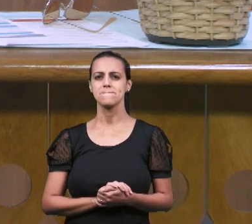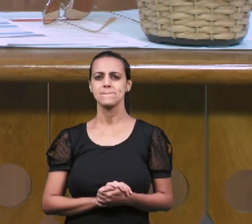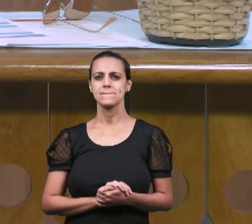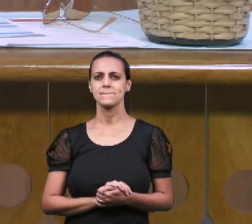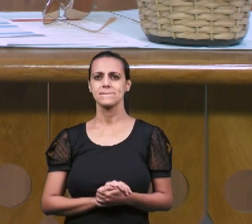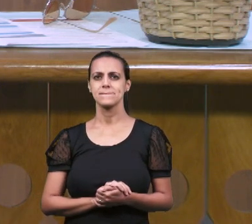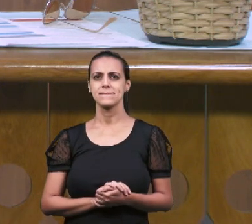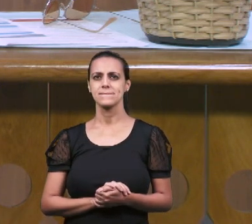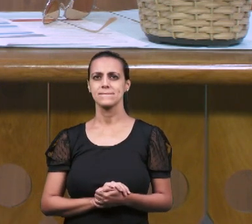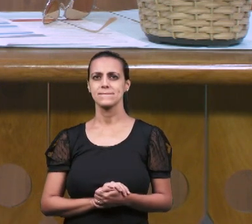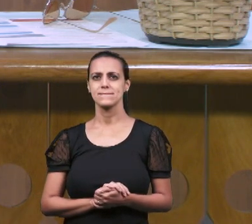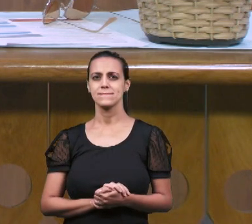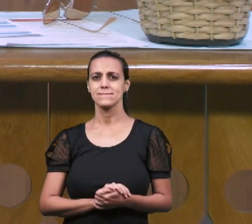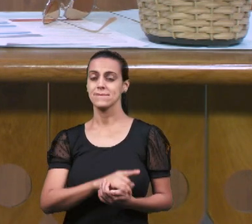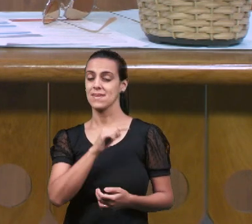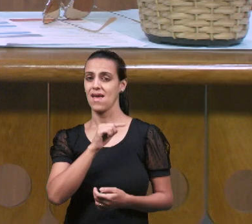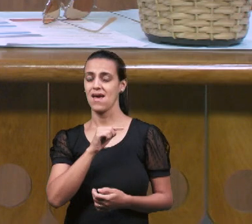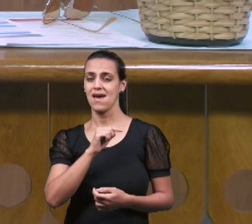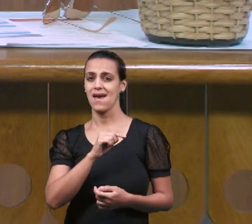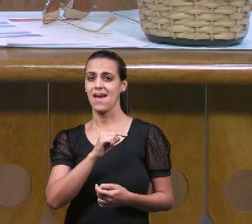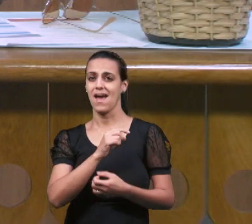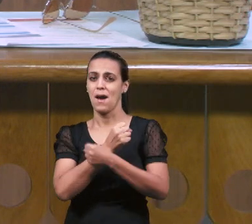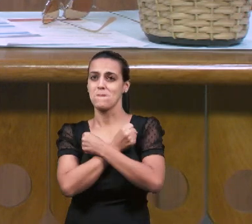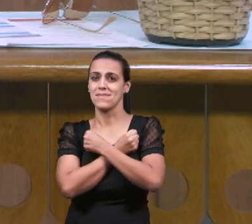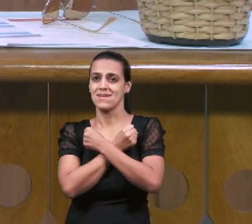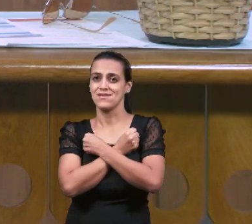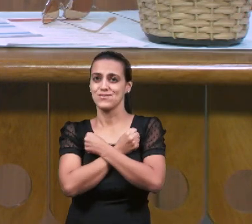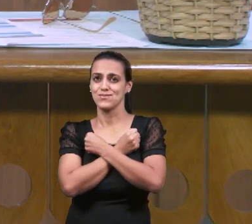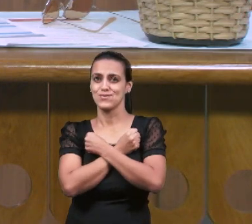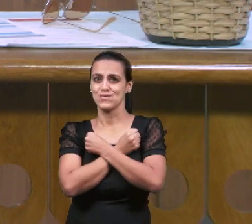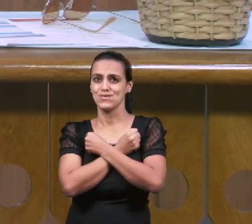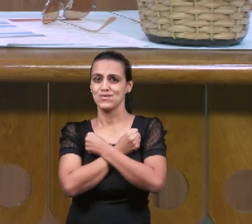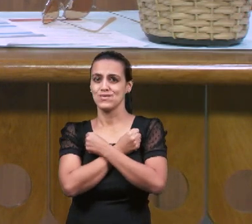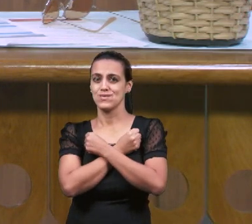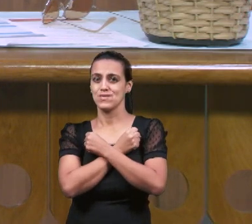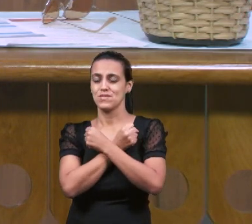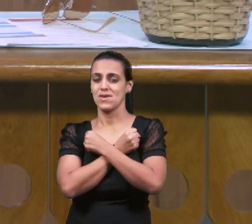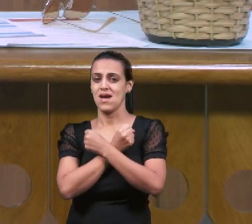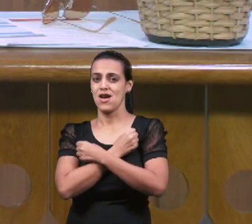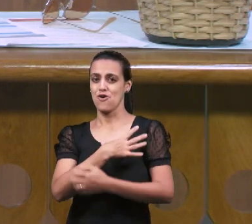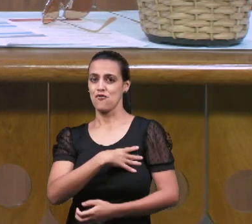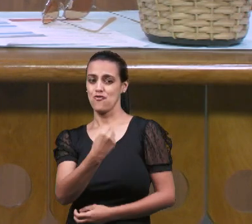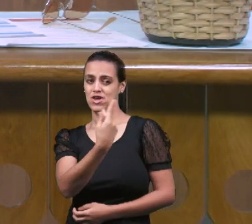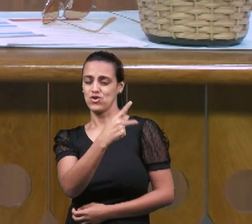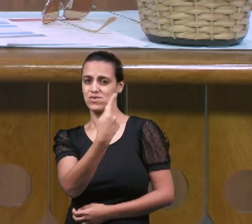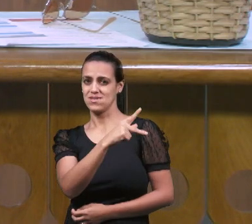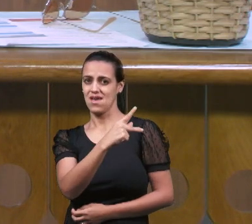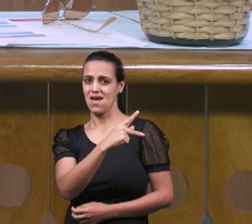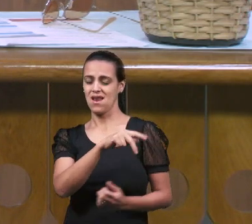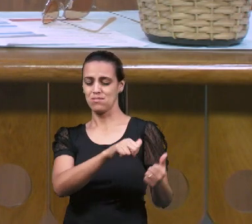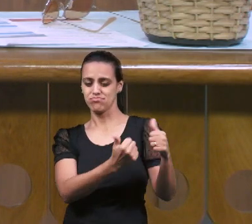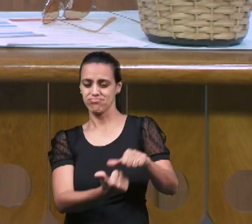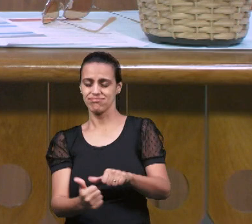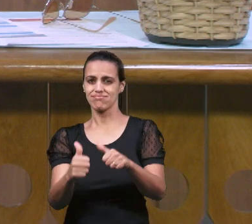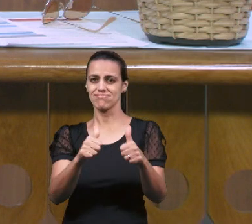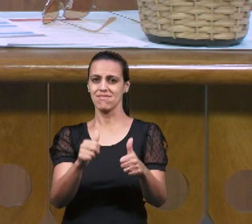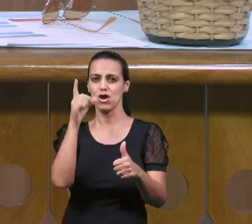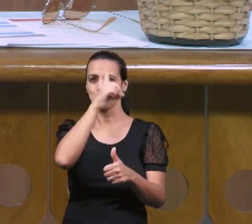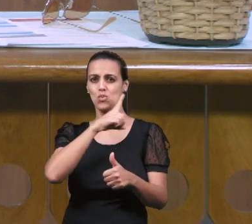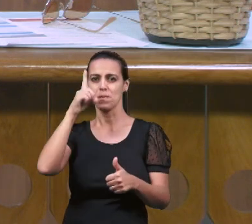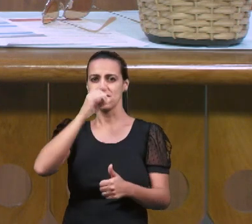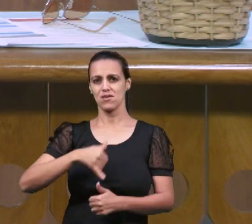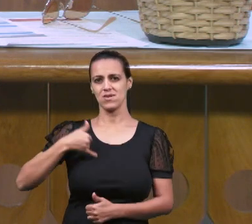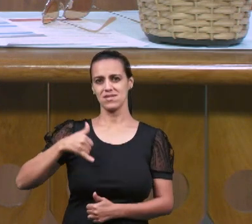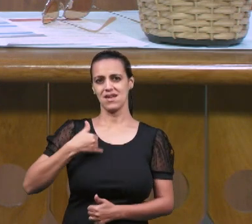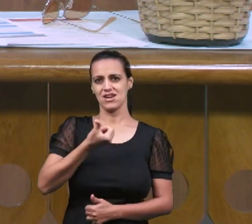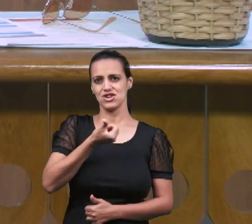Elle envoie des salutations à son fils qui s'est fait baptiser dimanche, il a 16 ans.